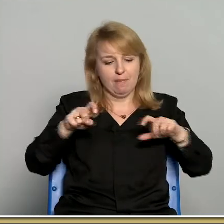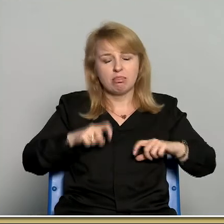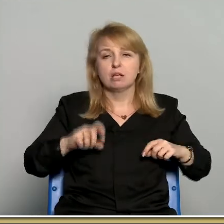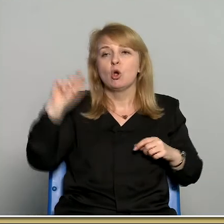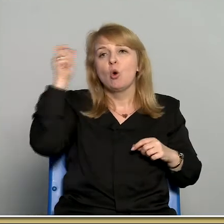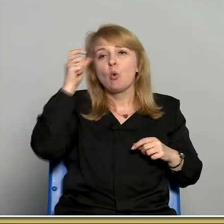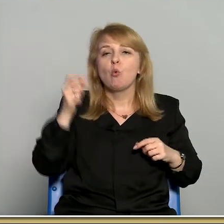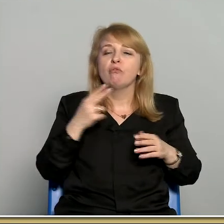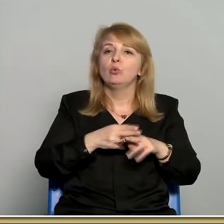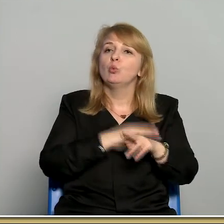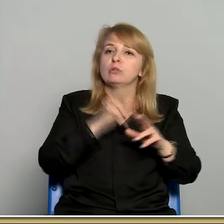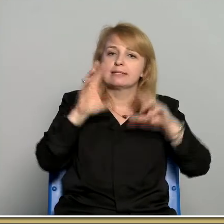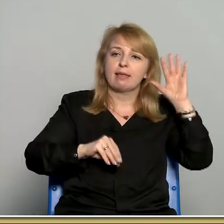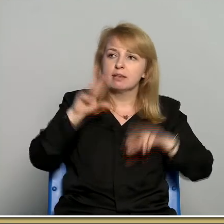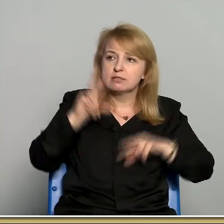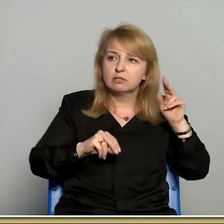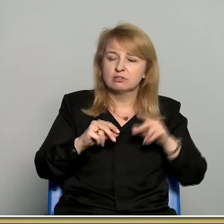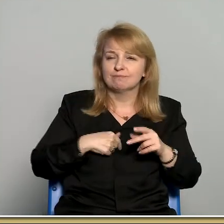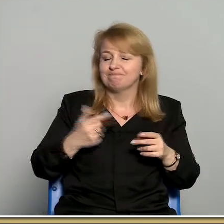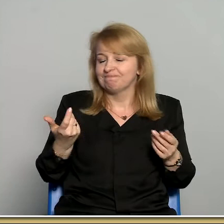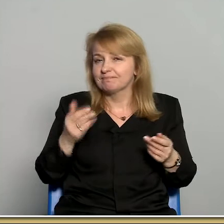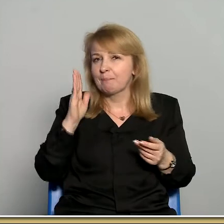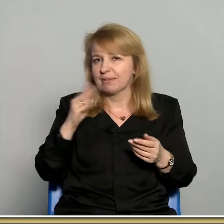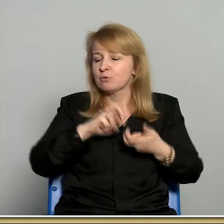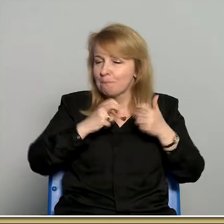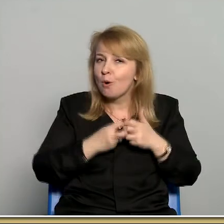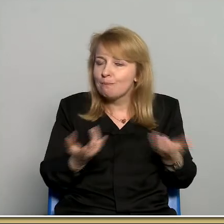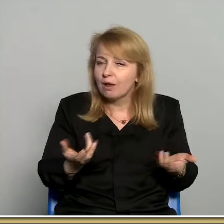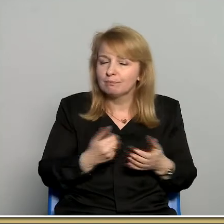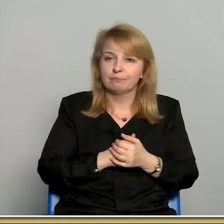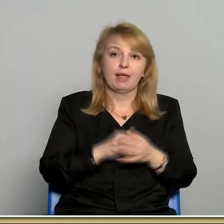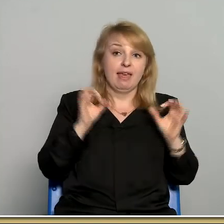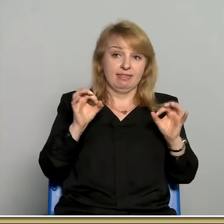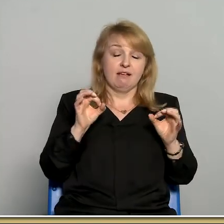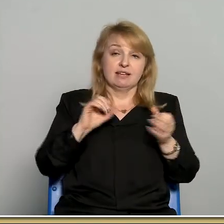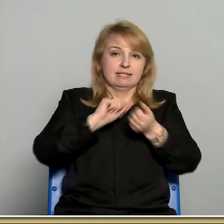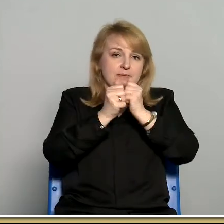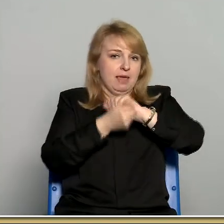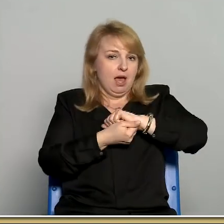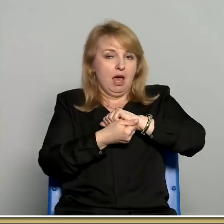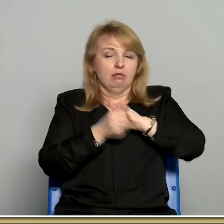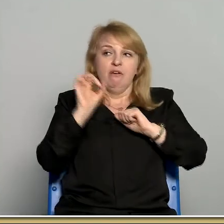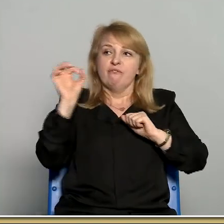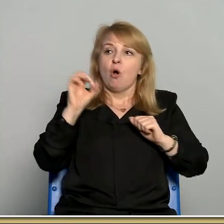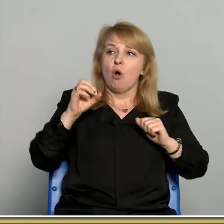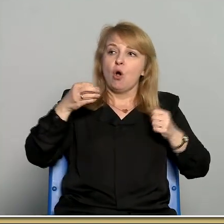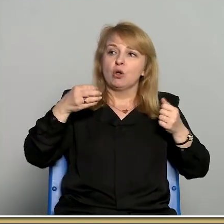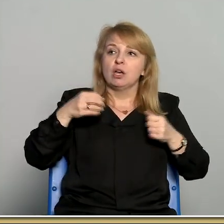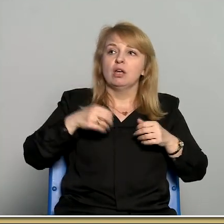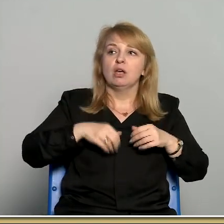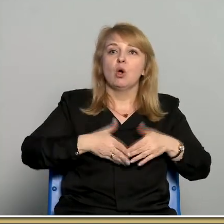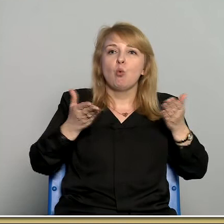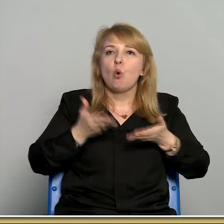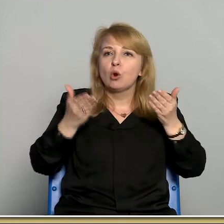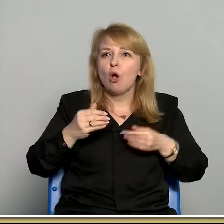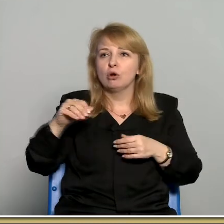Statystyczny może okazać się nie lada problemem. Zatem zachodzące procesy demograficzne i ich skutki dla rynku pracy to